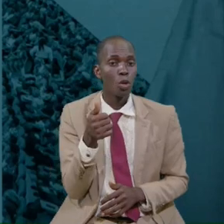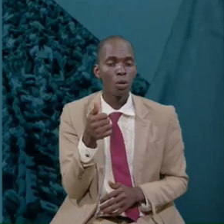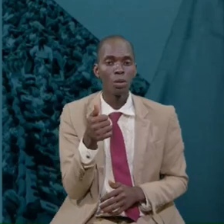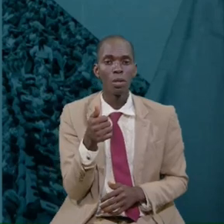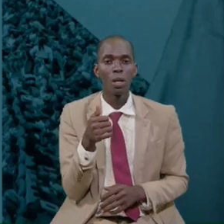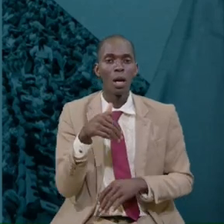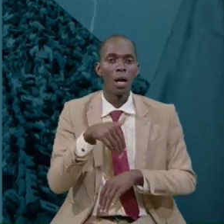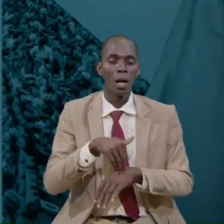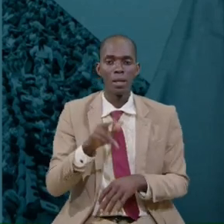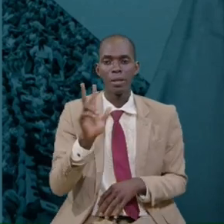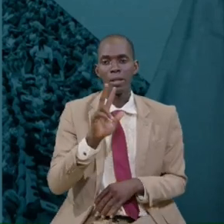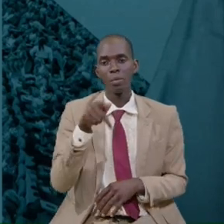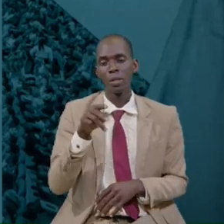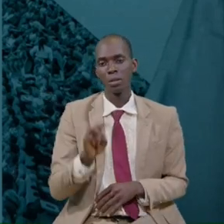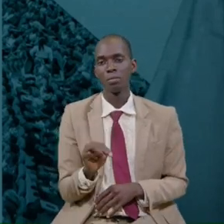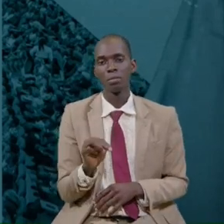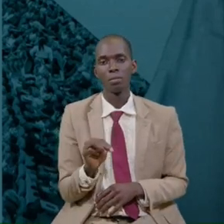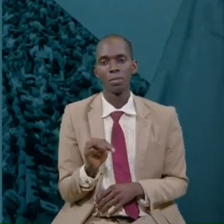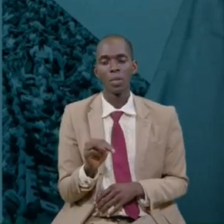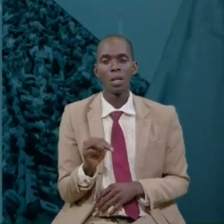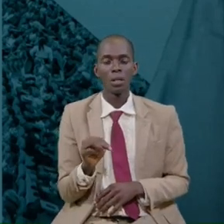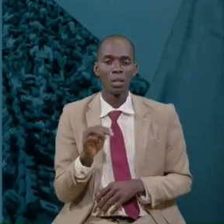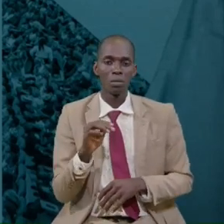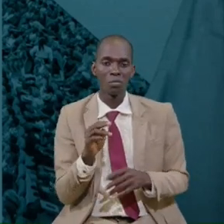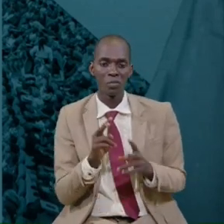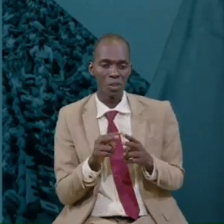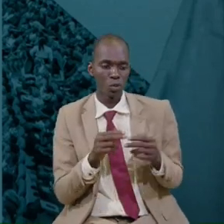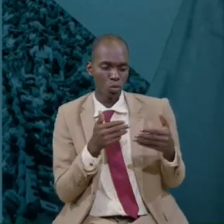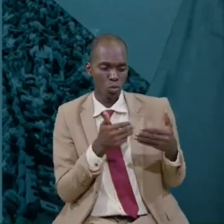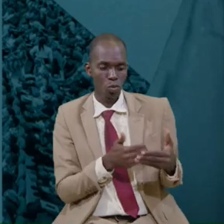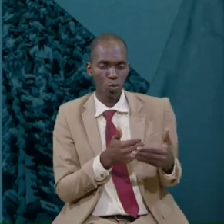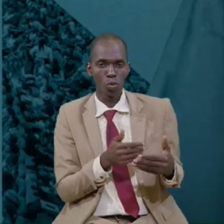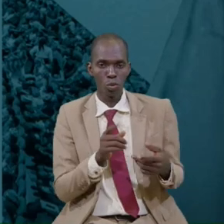à l'heure de déjeuner avec Christ